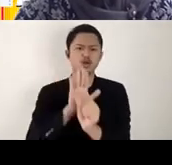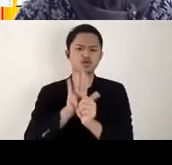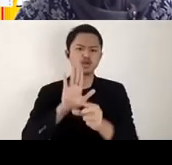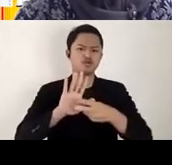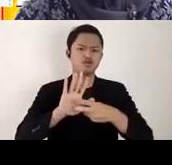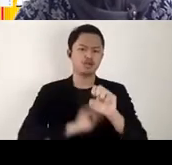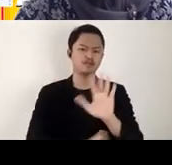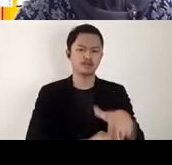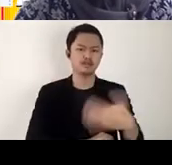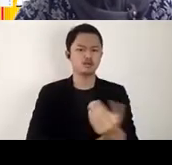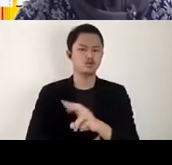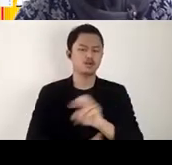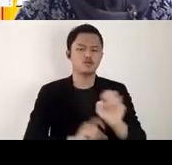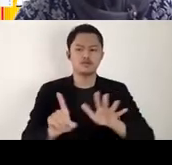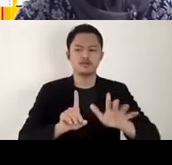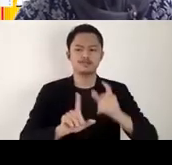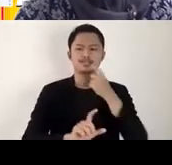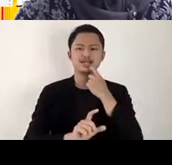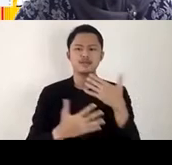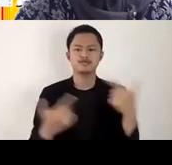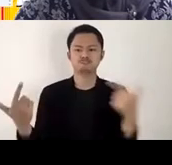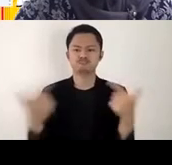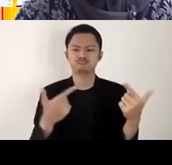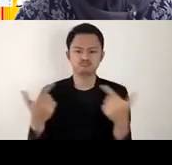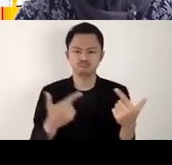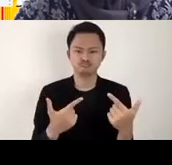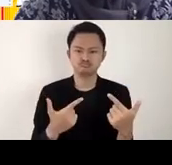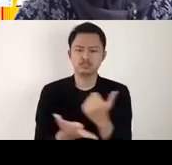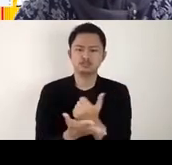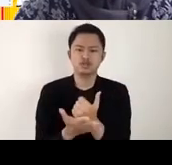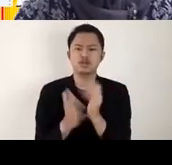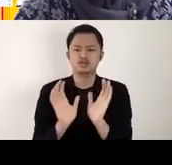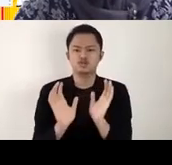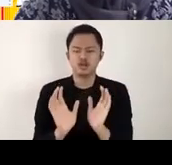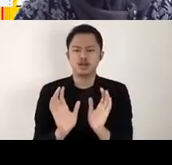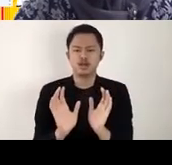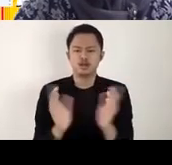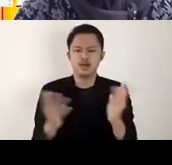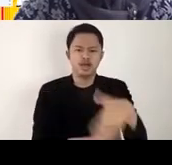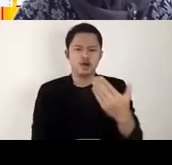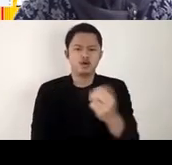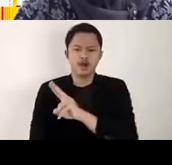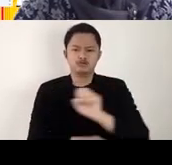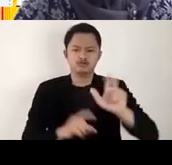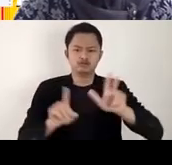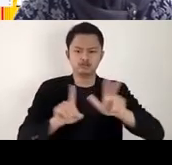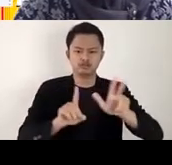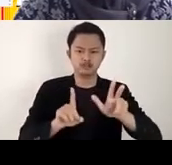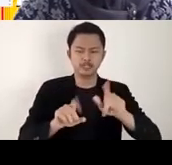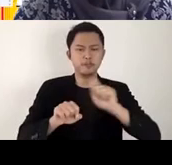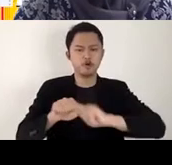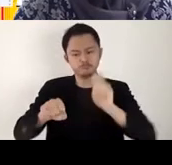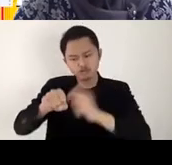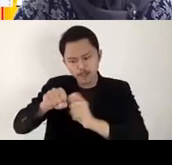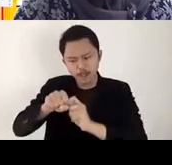2018 tentang pemberantasan tindak pidana terorisme ini memang sudah pada tahun 2018 Maha kita melakukan